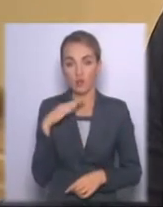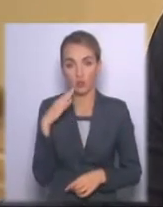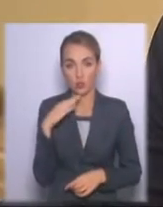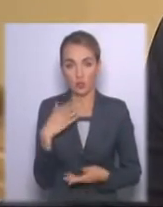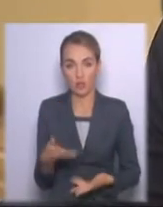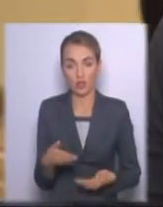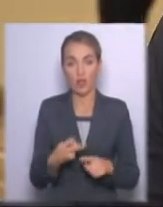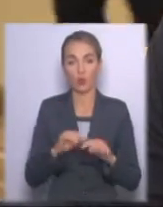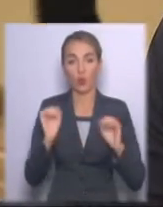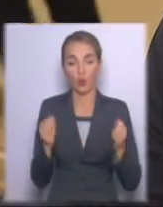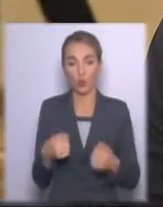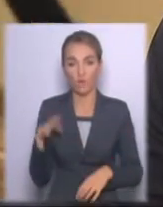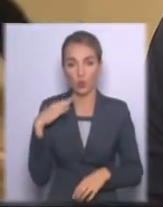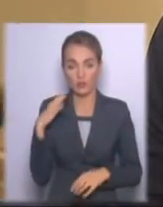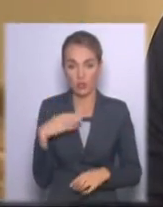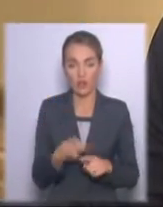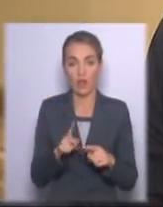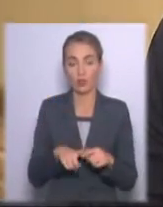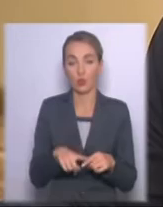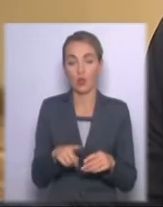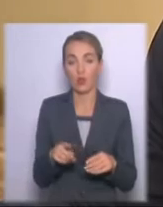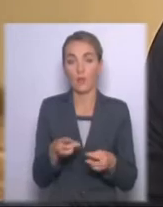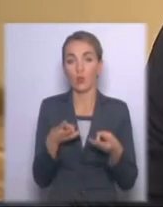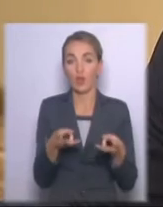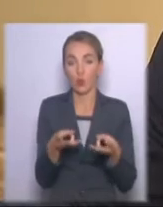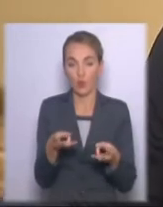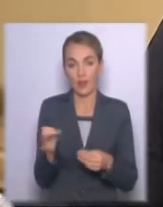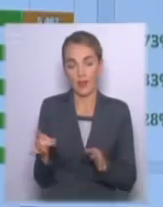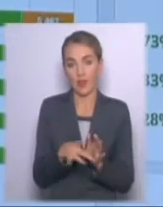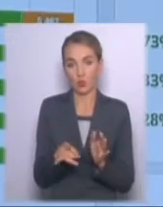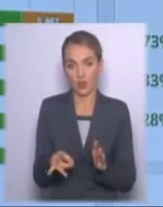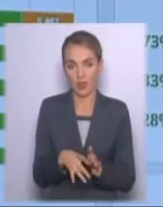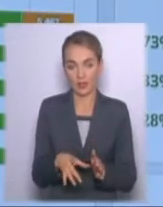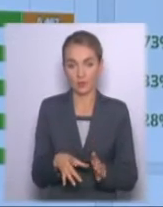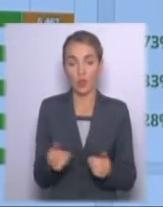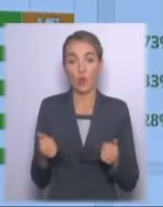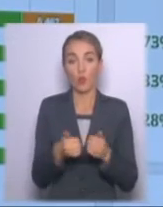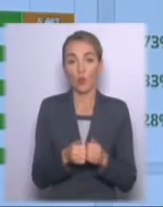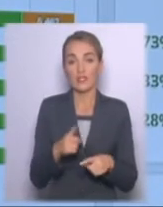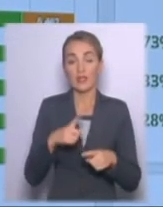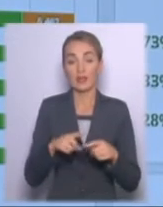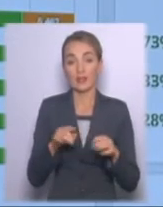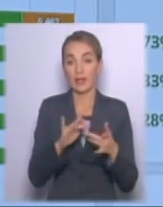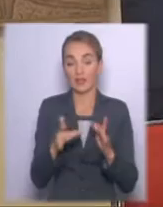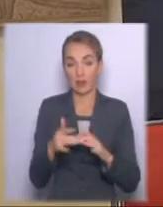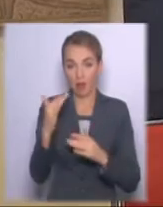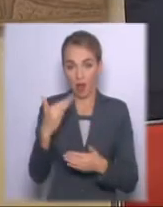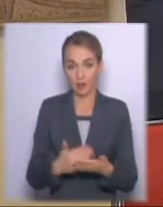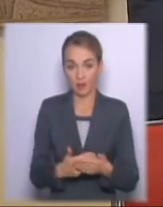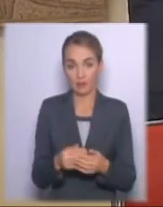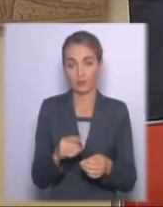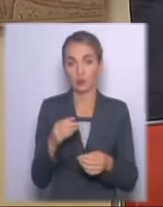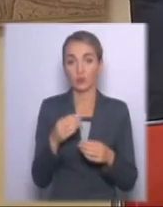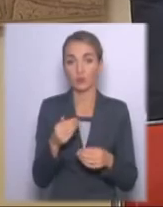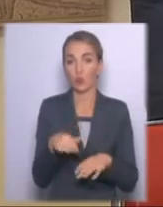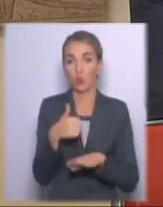водоснабжение, это холодное водоснабжение, это подача отопления и электроэнергии. Поруч з інтерактивними картами – список ЖЕКів, теми топових